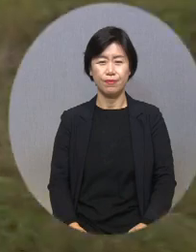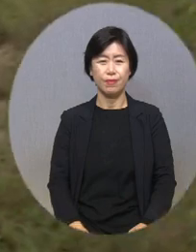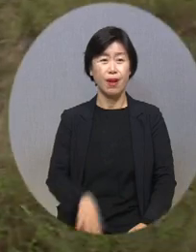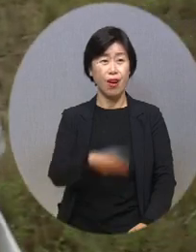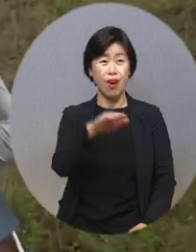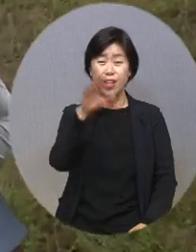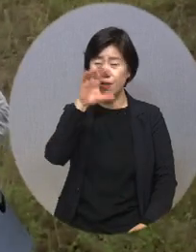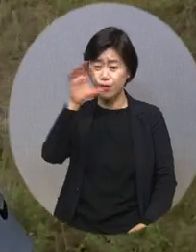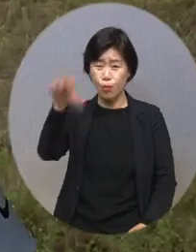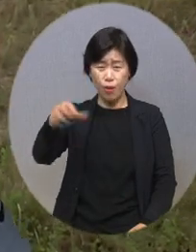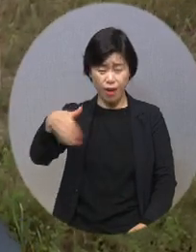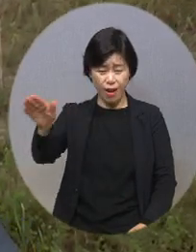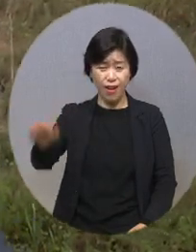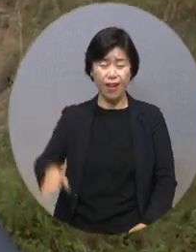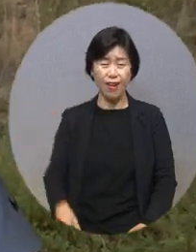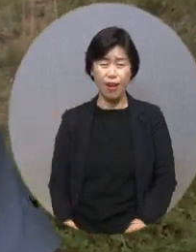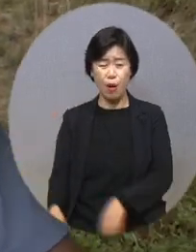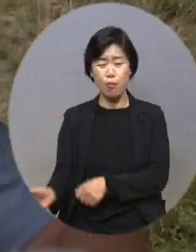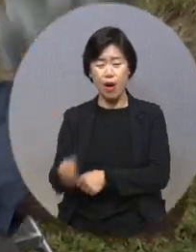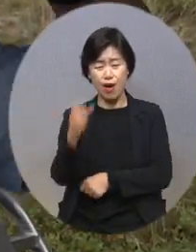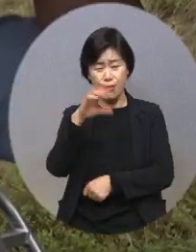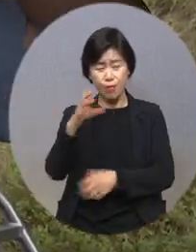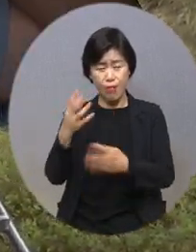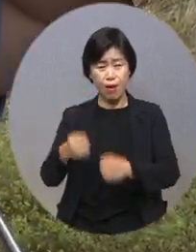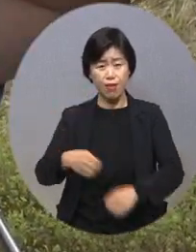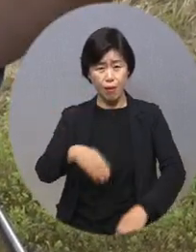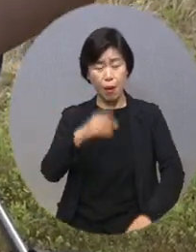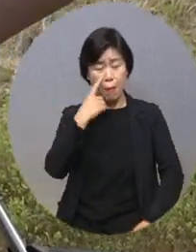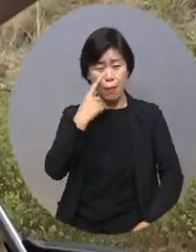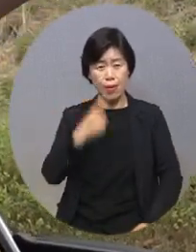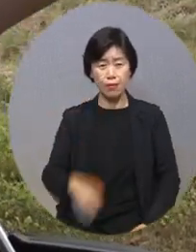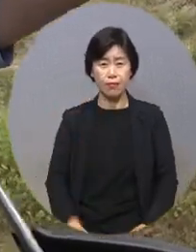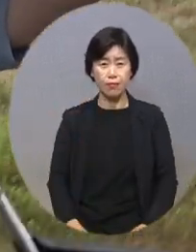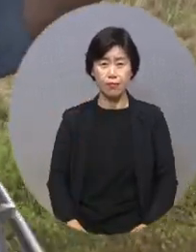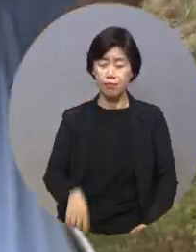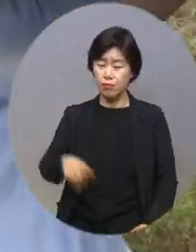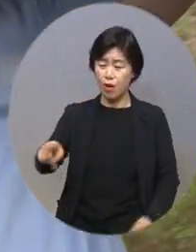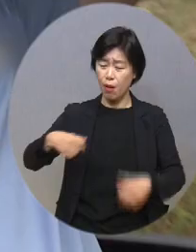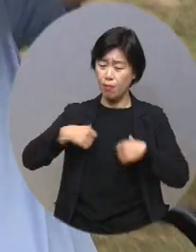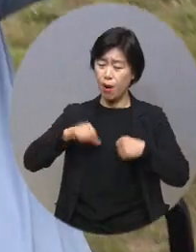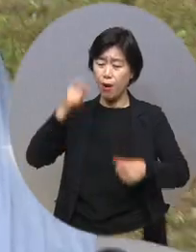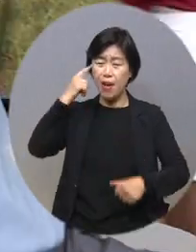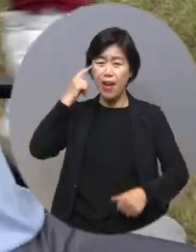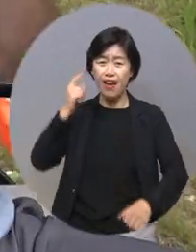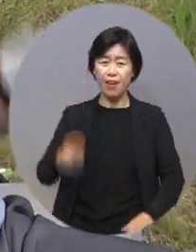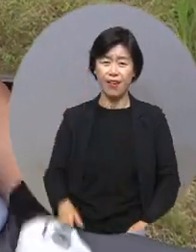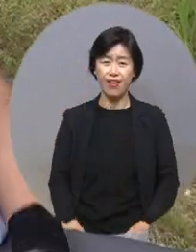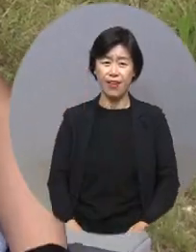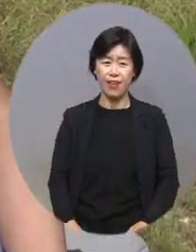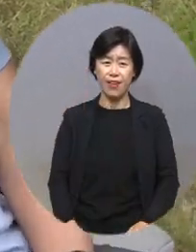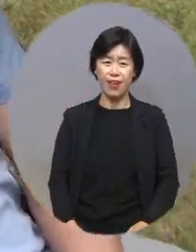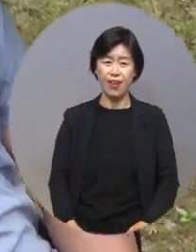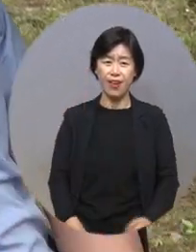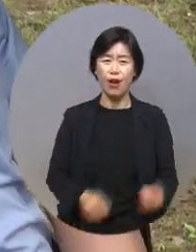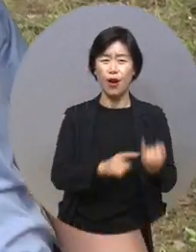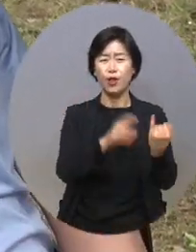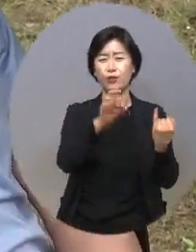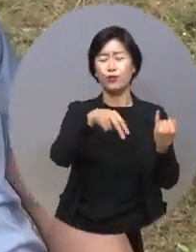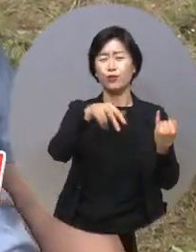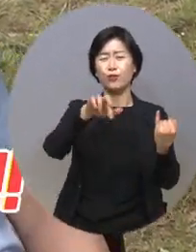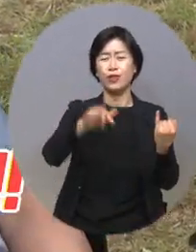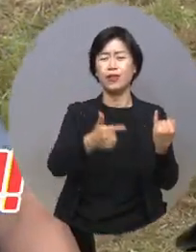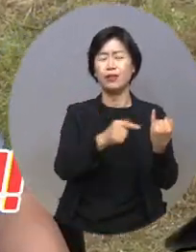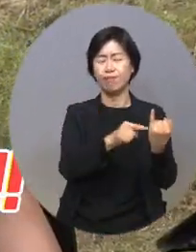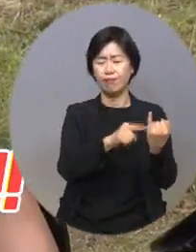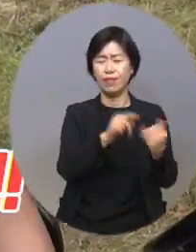하세요 형. 연습장 가서. 뭐야 이거 계속 기부업이야. 오빠 유준이가 다 먹여 살리네. 그러니까. 그래서 아, 남자는 너무... 여자를 잘 만나야